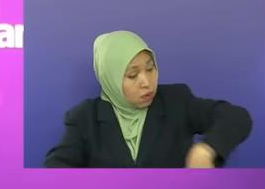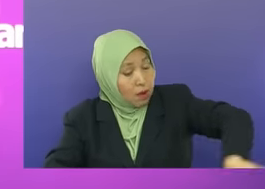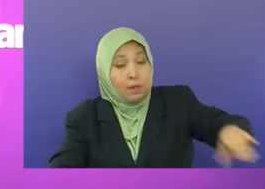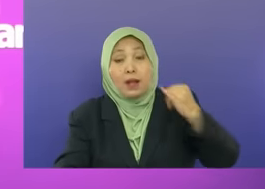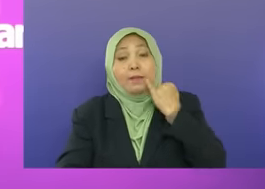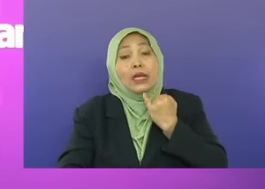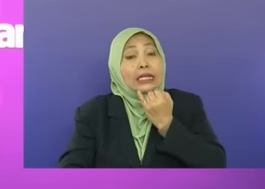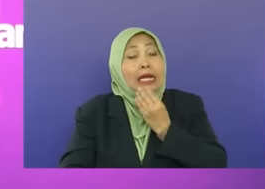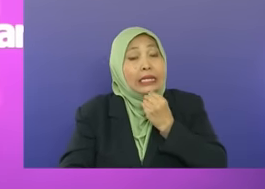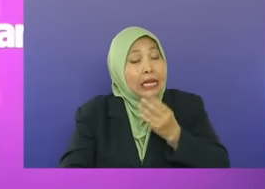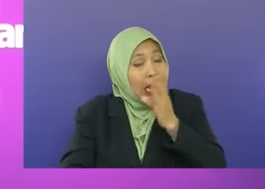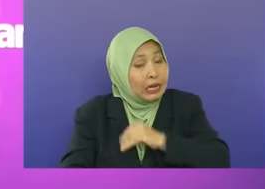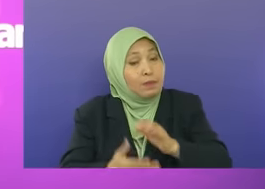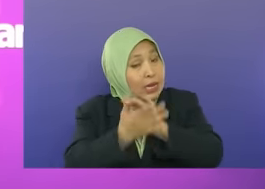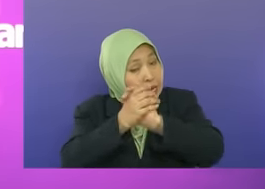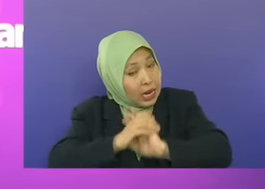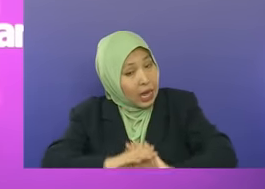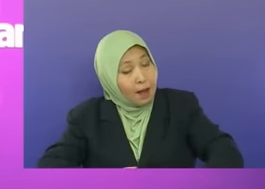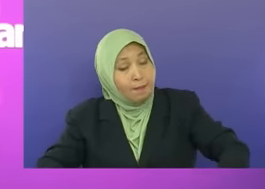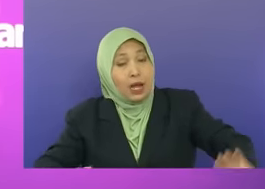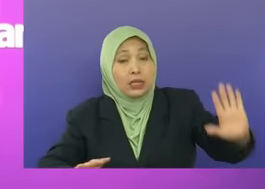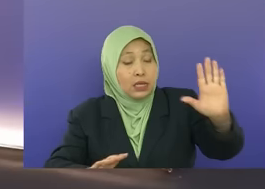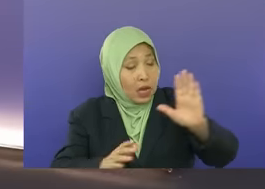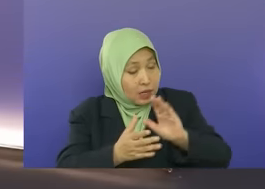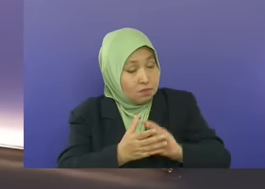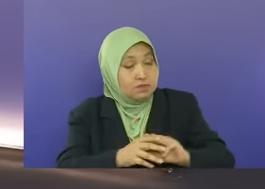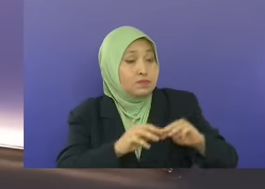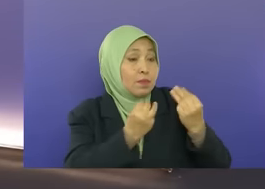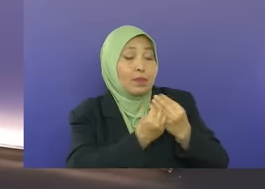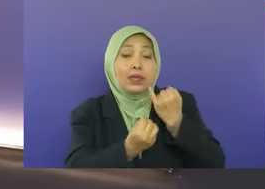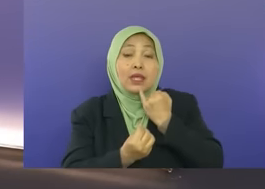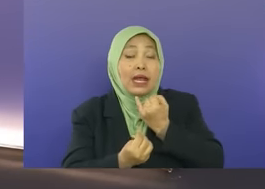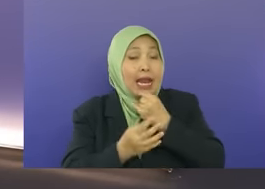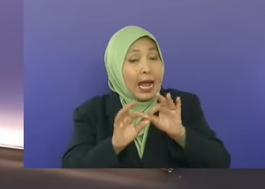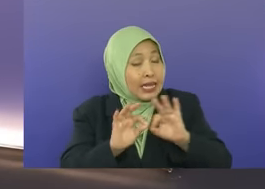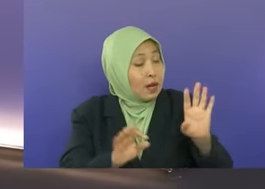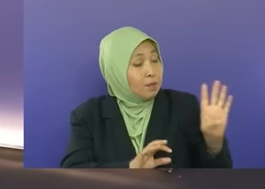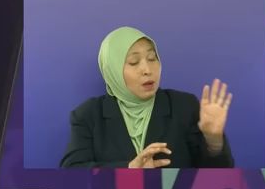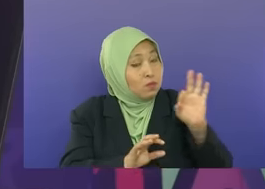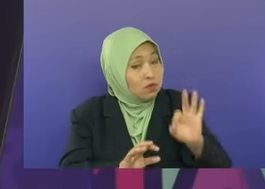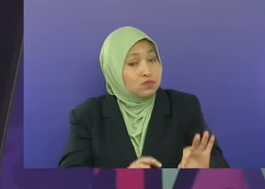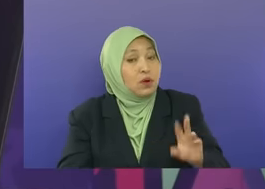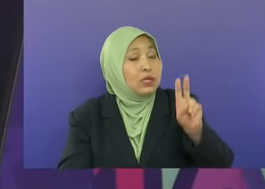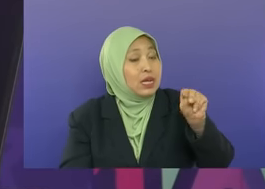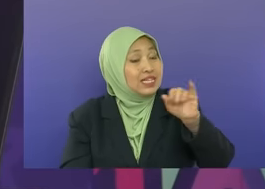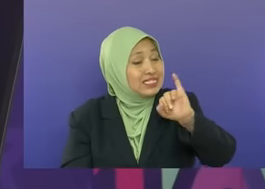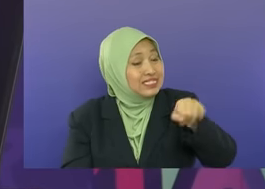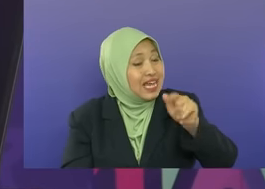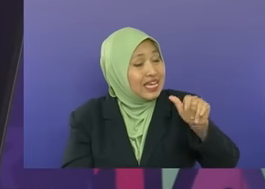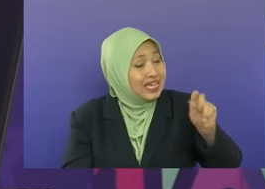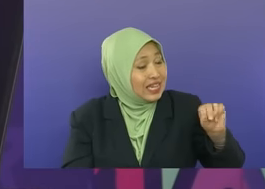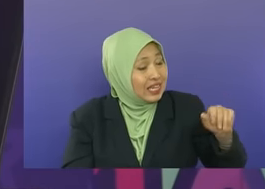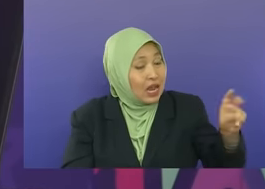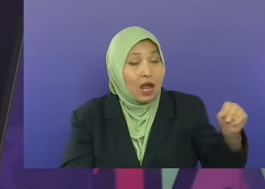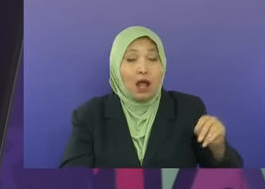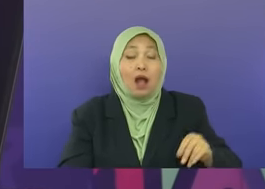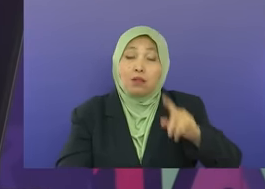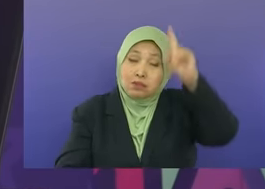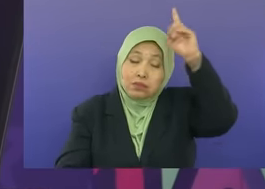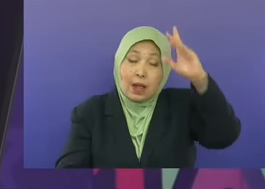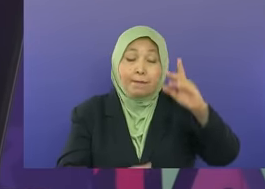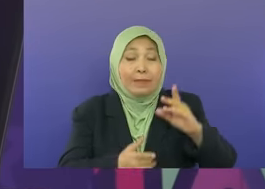kami menyelamatkan kamu dalam ayat 49 itu kami menyelamatkan